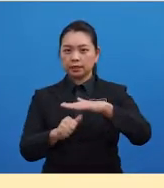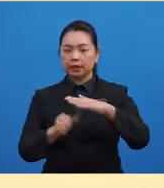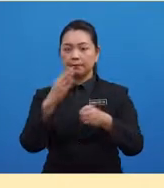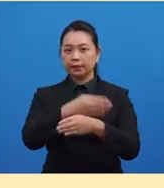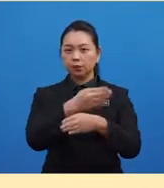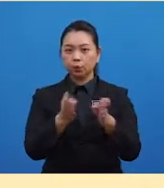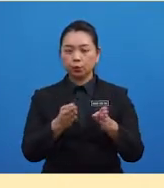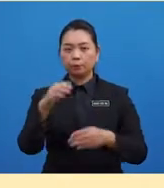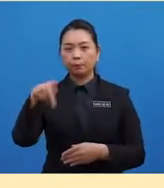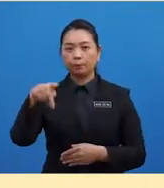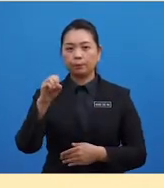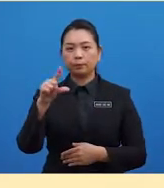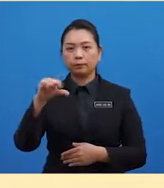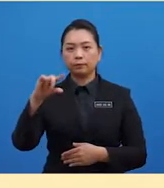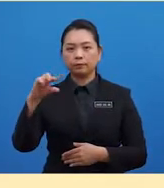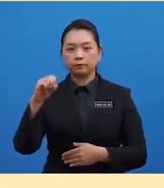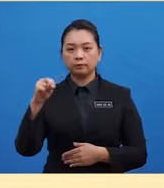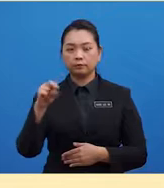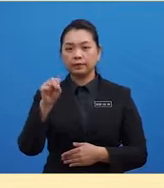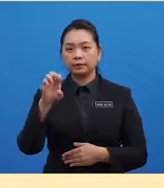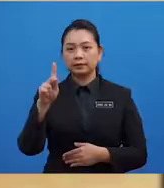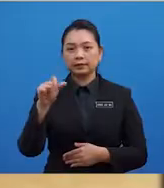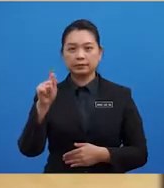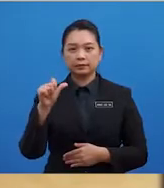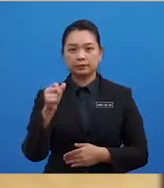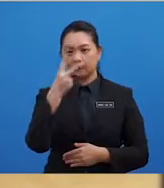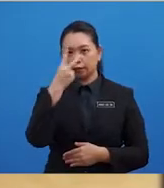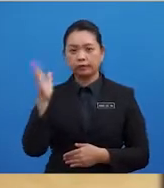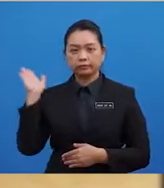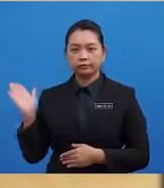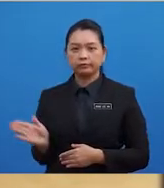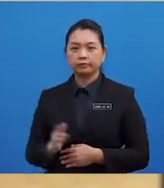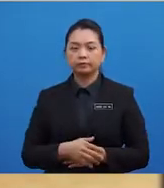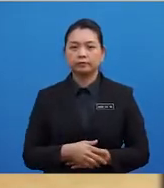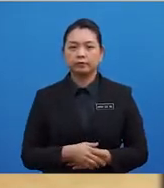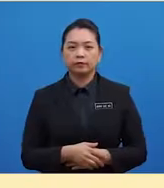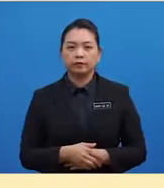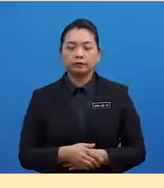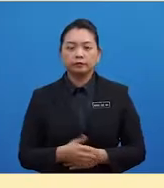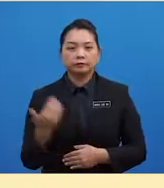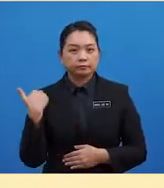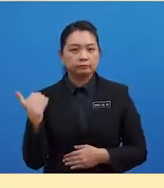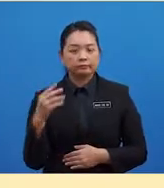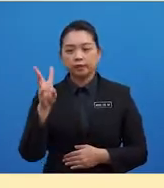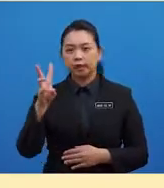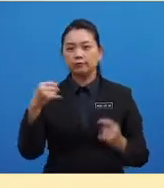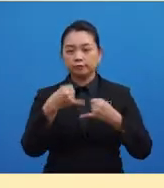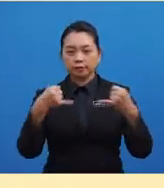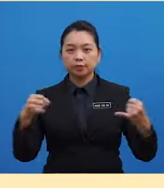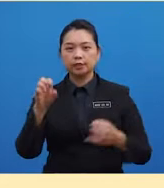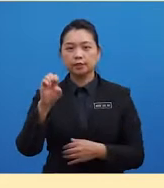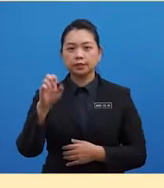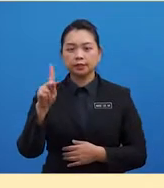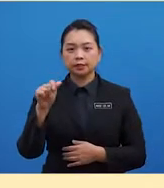corak berasaskan bentuk poligon sekata. Cuba lihat pada paparan sebelah cikgu. Ada 6 jenis